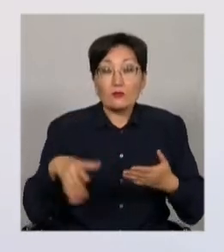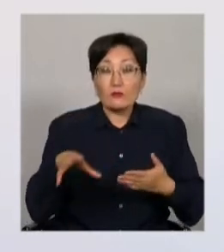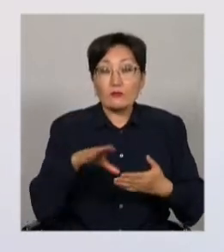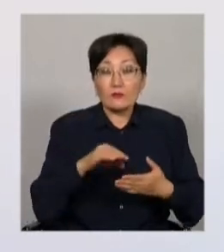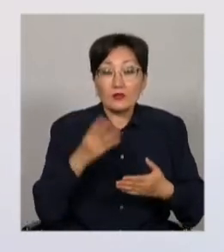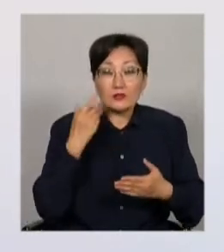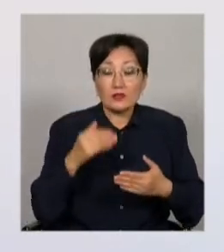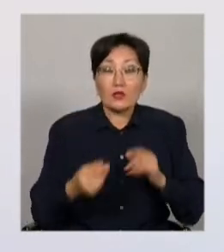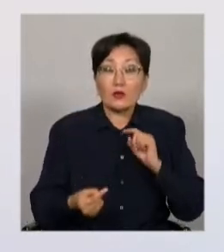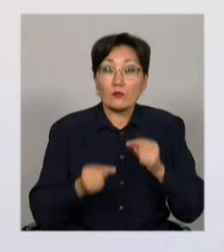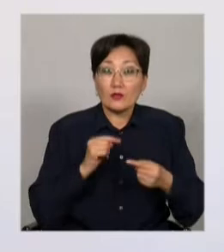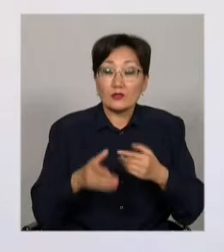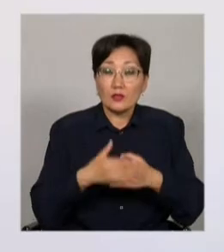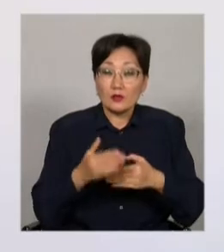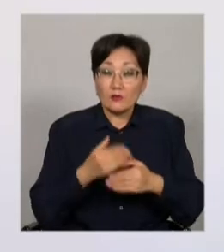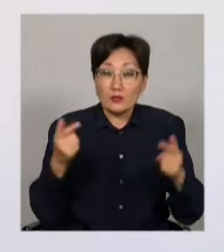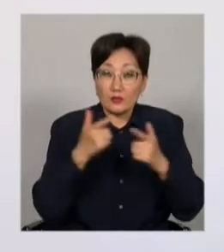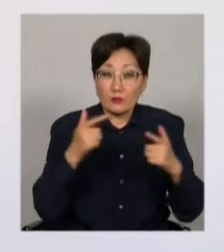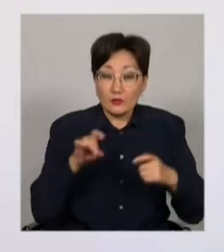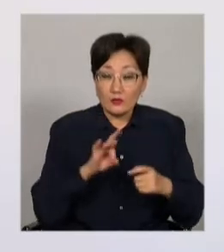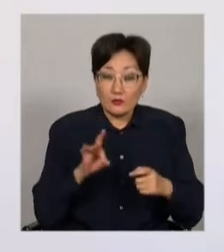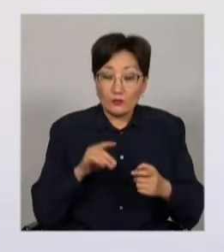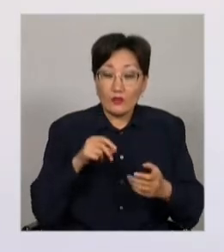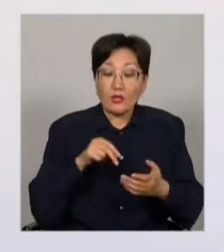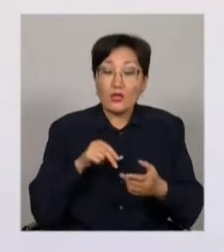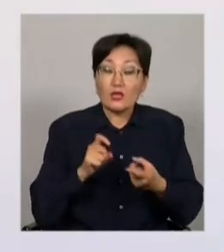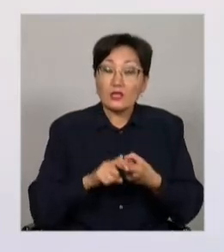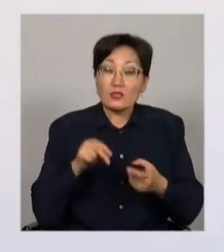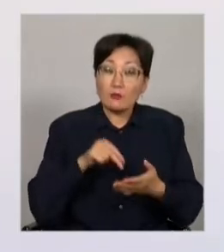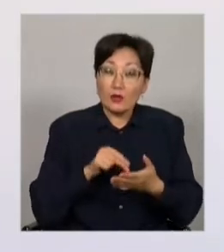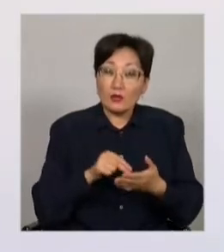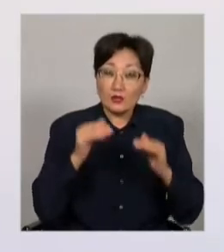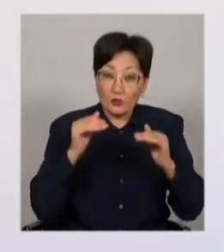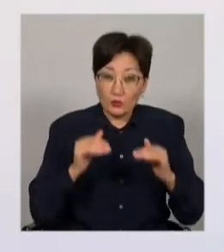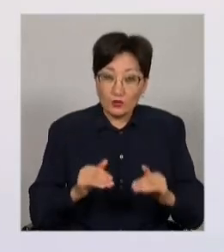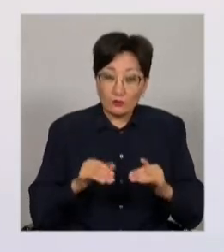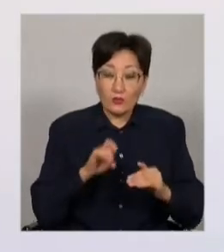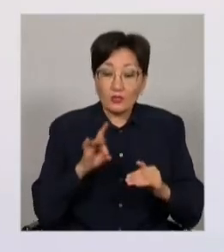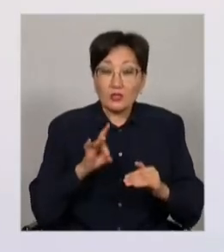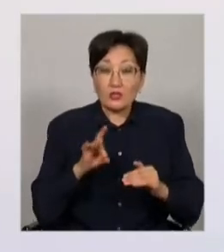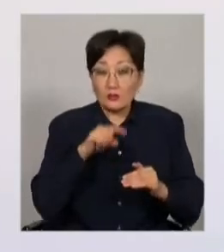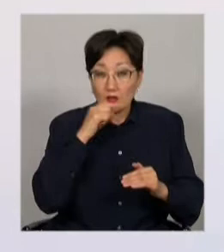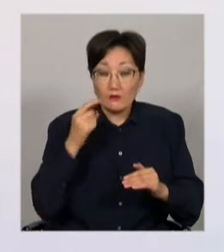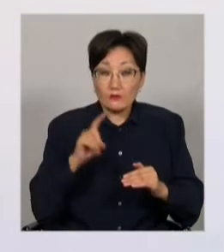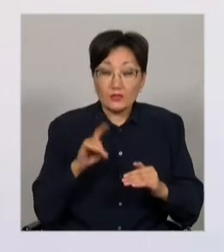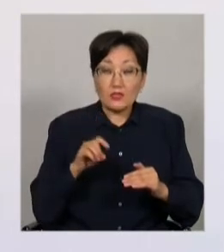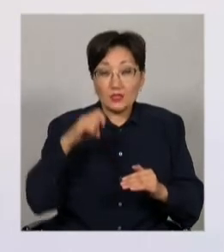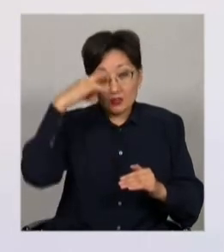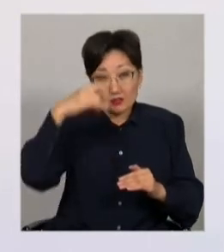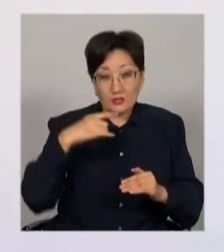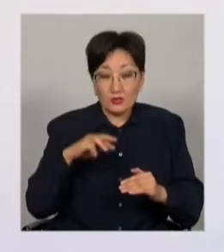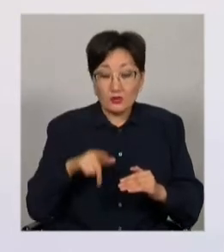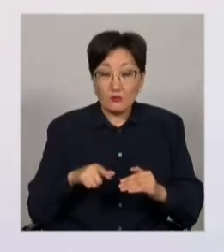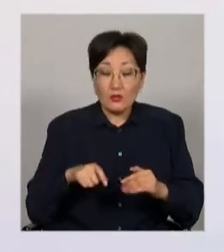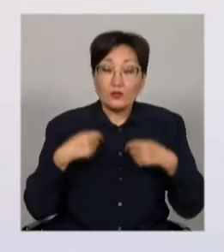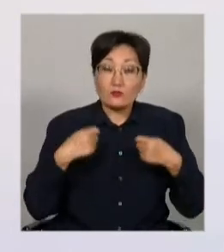жарияланған кезде Ресейдің жалпы рубльге қатысты бағамы өте қатты түсіп кетті. Яғни Ресей рубльде, Қазақстан теңгесінде, әлемдік